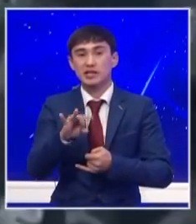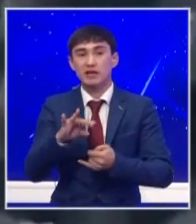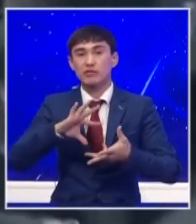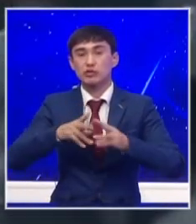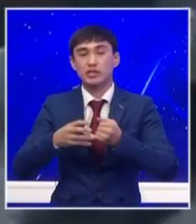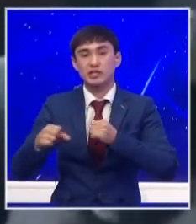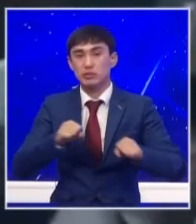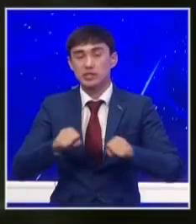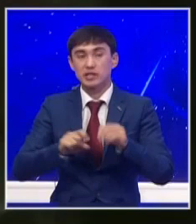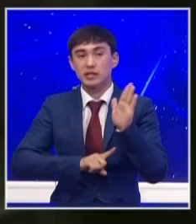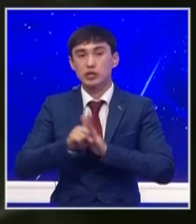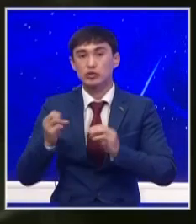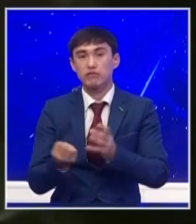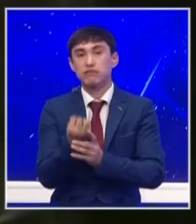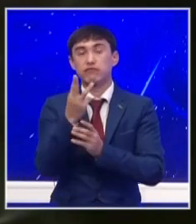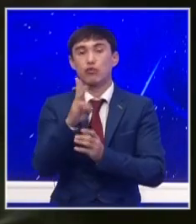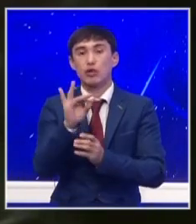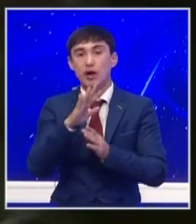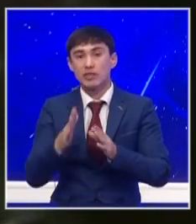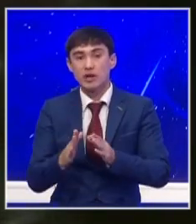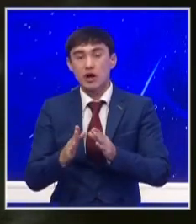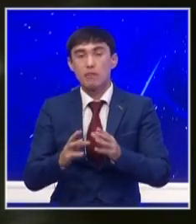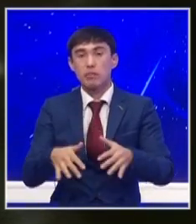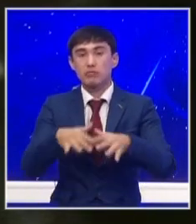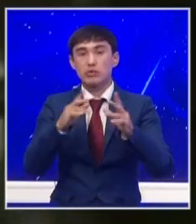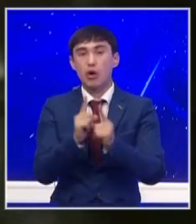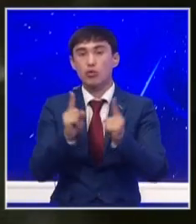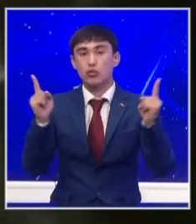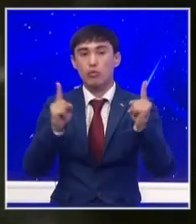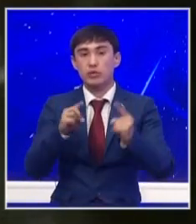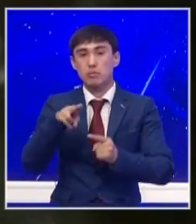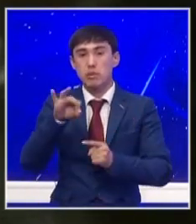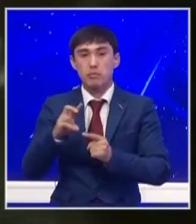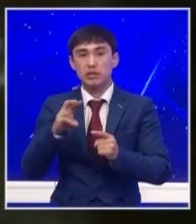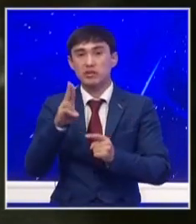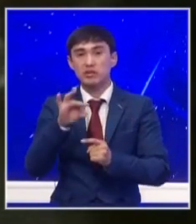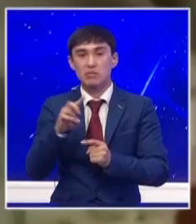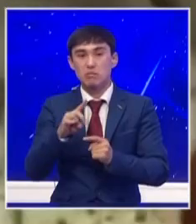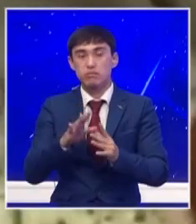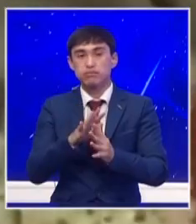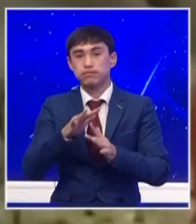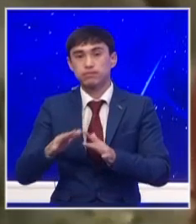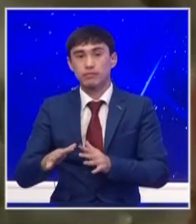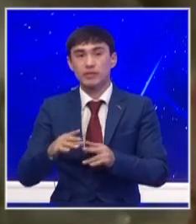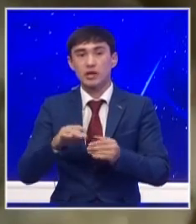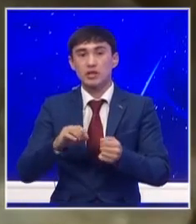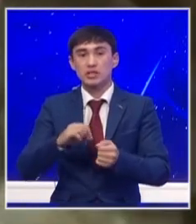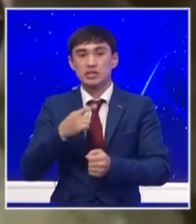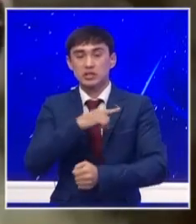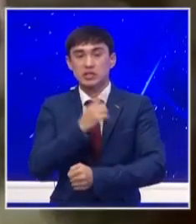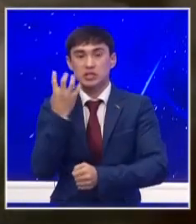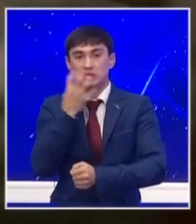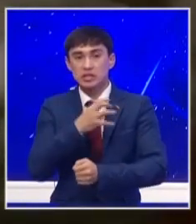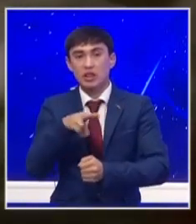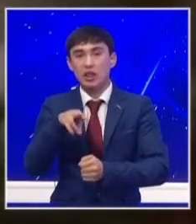землетрясения началось извержение вулкана в атмосферу поднимаются огромные столбы пепла и дыма хлынули потоки раскалённой Лавы